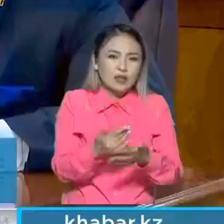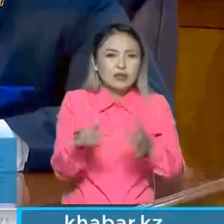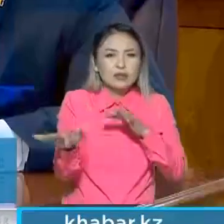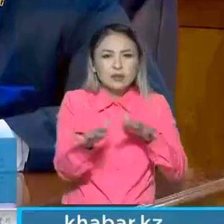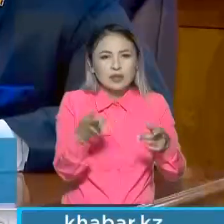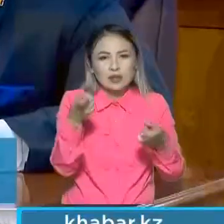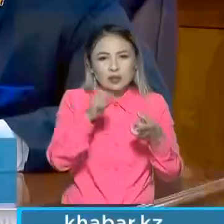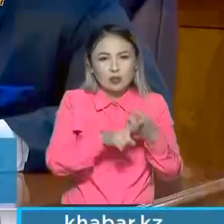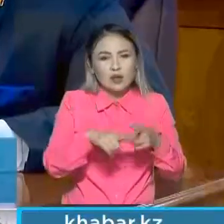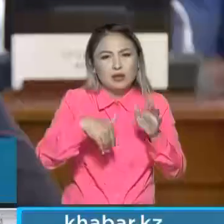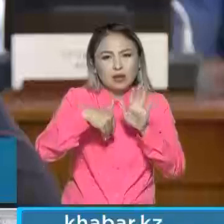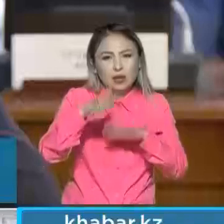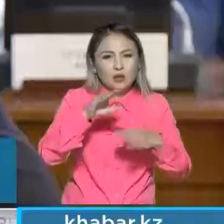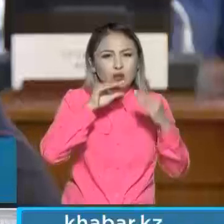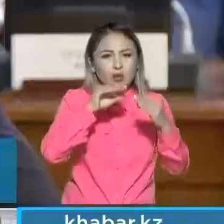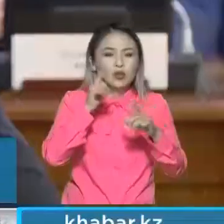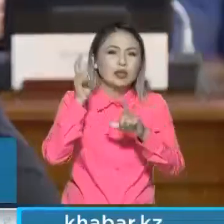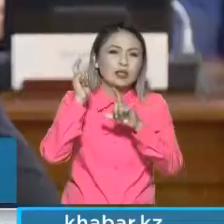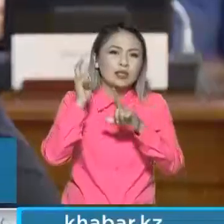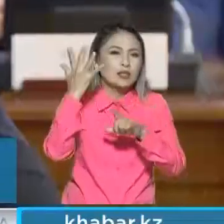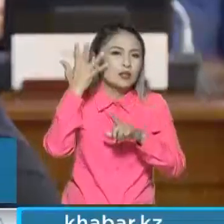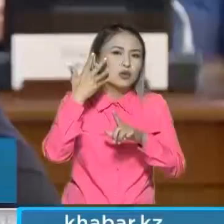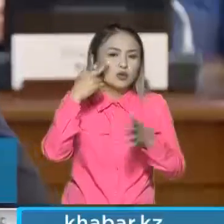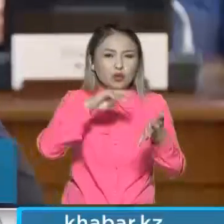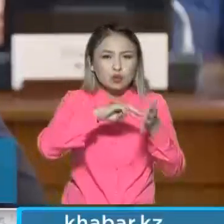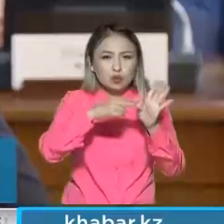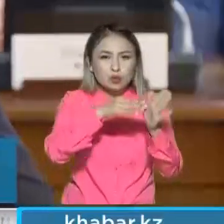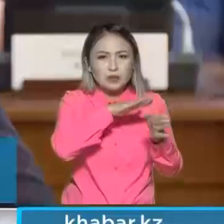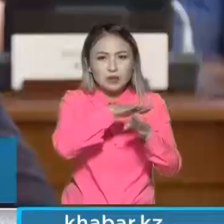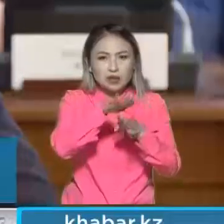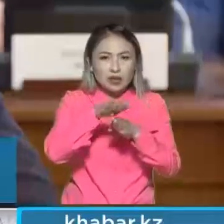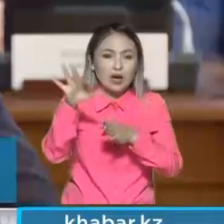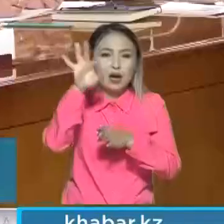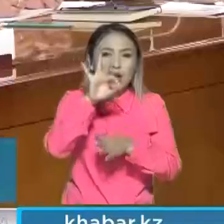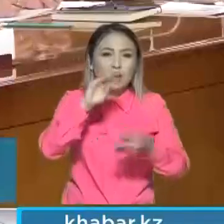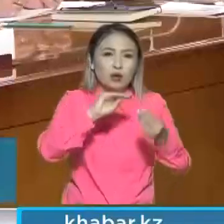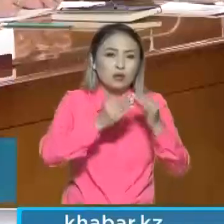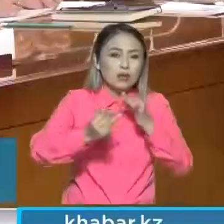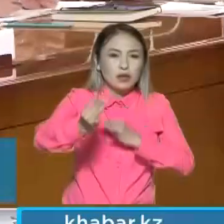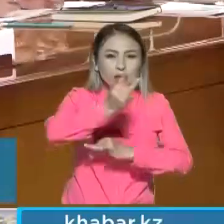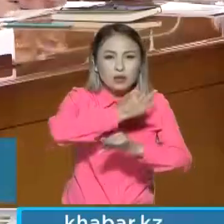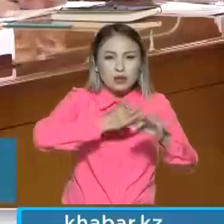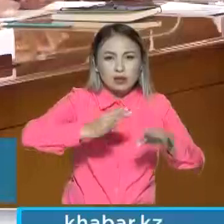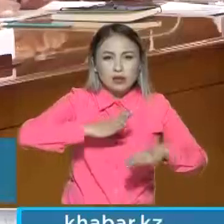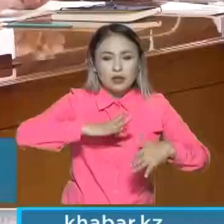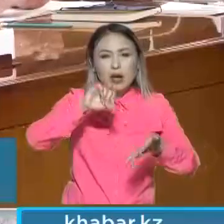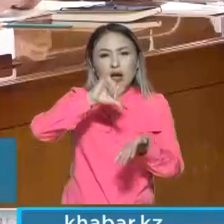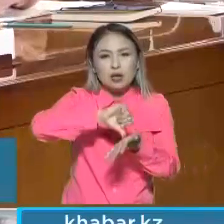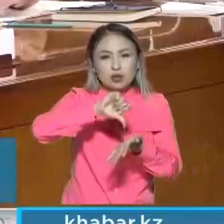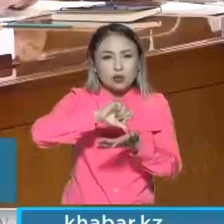өзара іс-қимылды кеңейту әрі нығайту, көлік және логистика салаларындағы жобаларды бірлесе іске асыру мәселелері